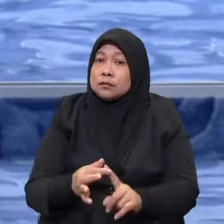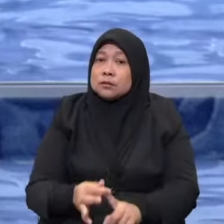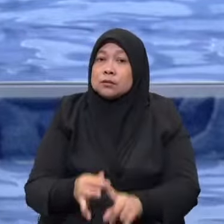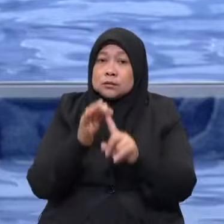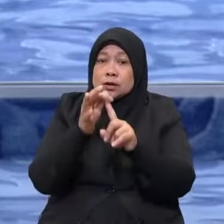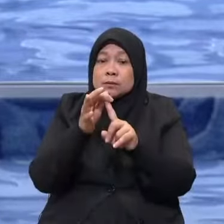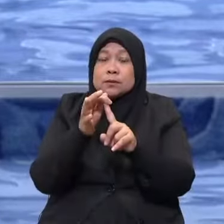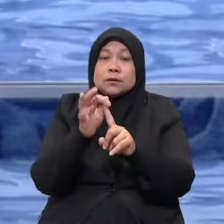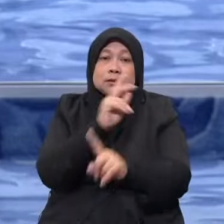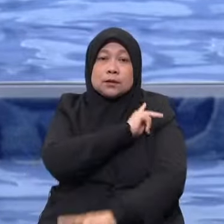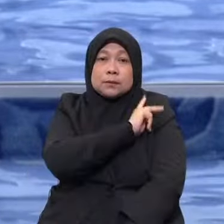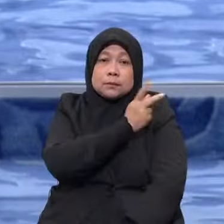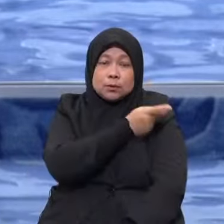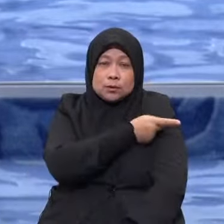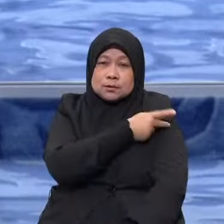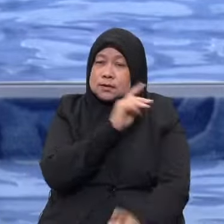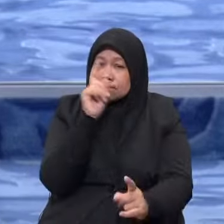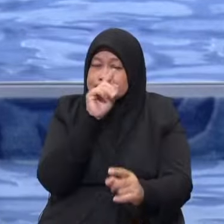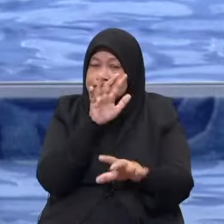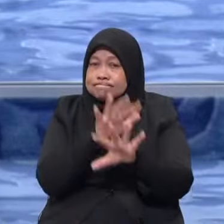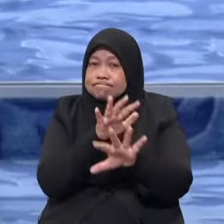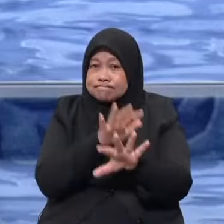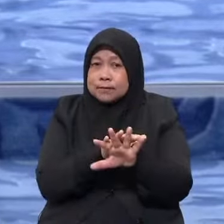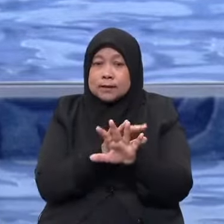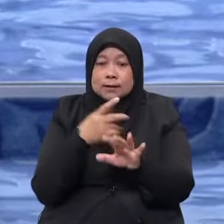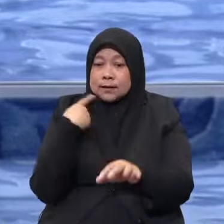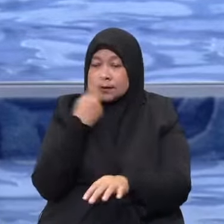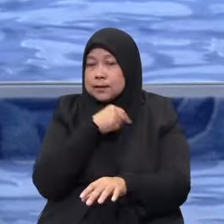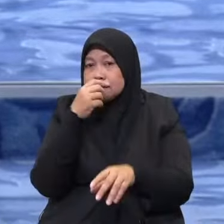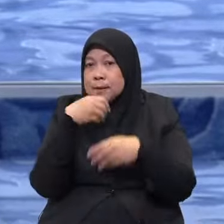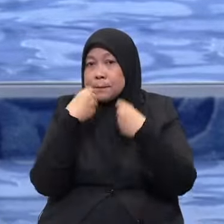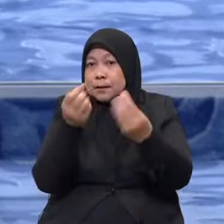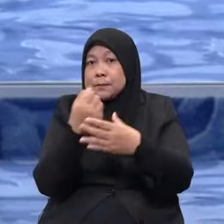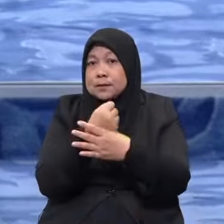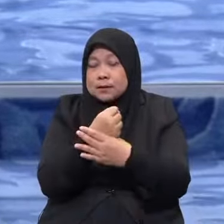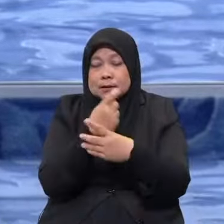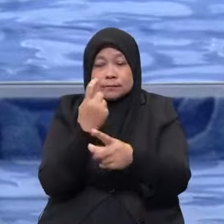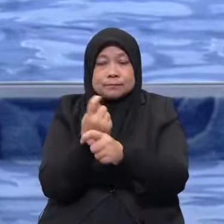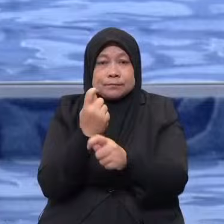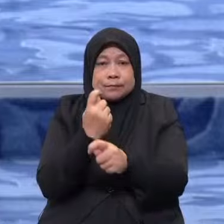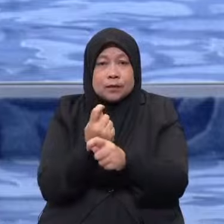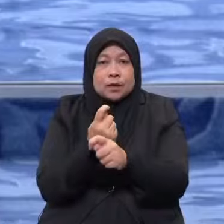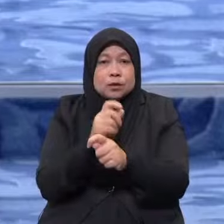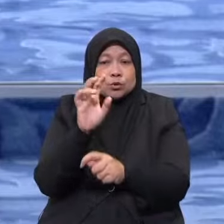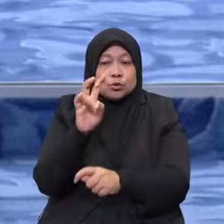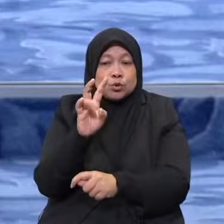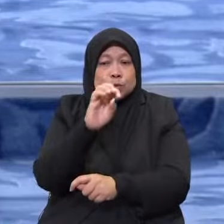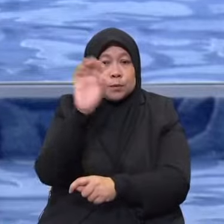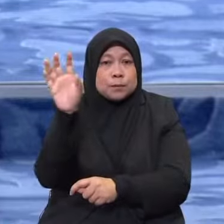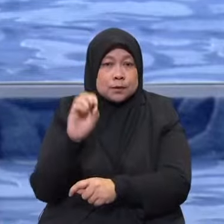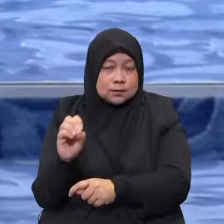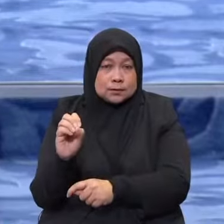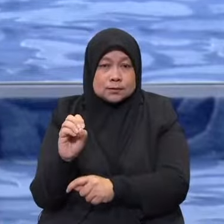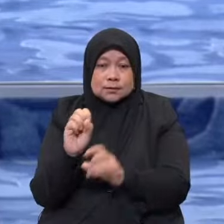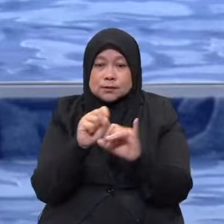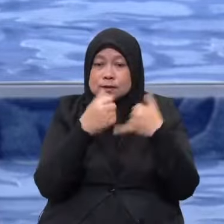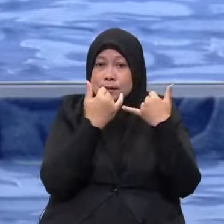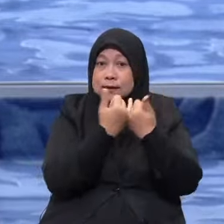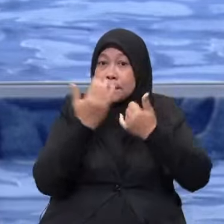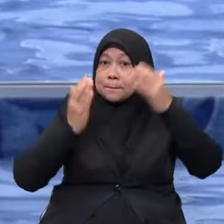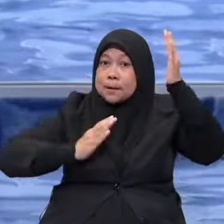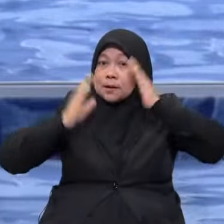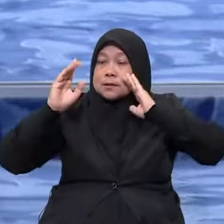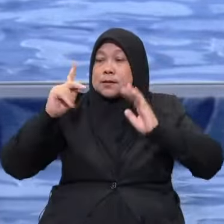dari segi penguasaan majoriti share kita tidak beri kerana kita mesti kekalkan 70% syarikat